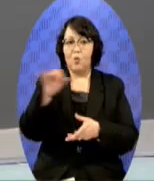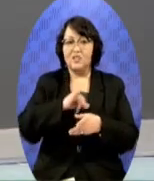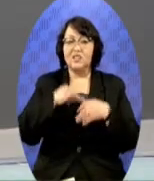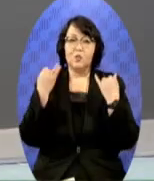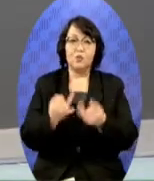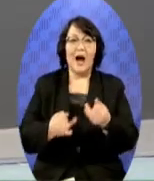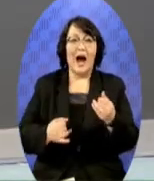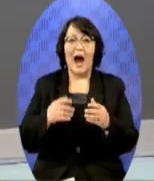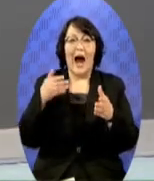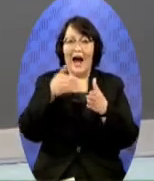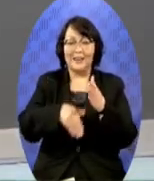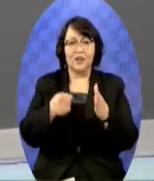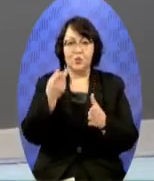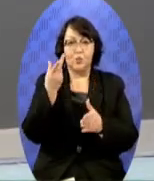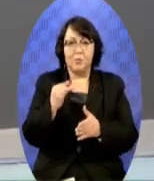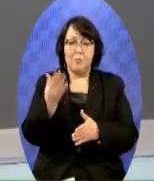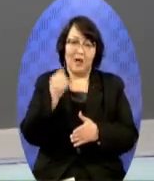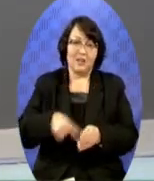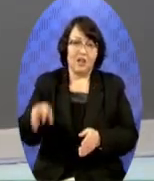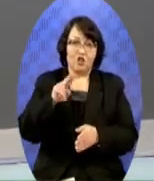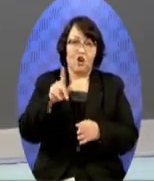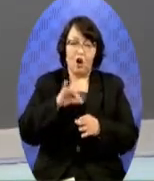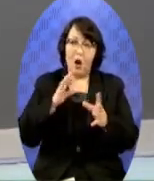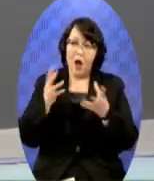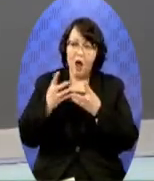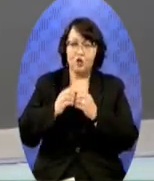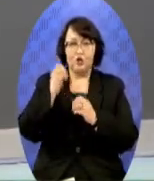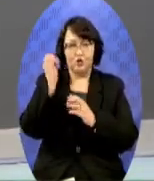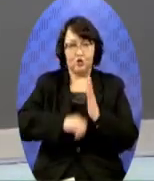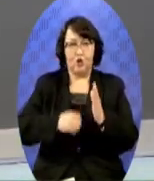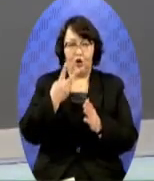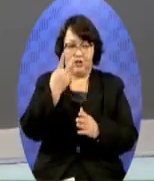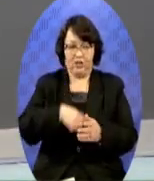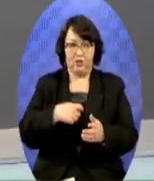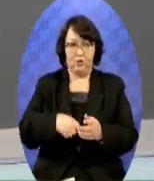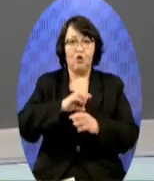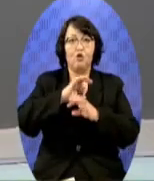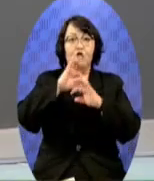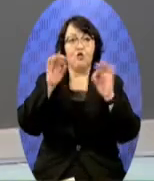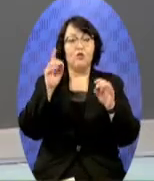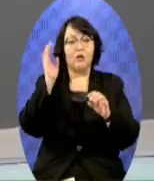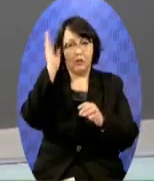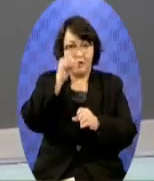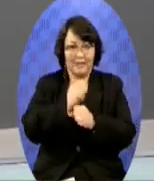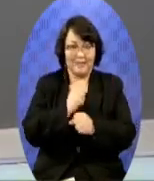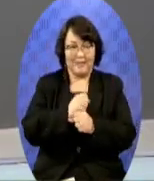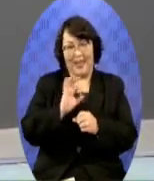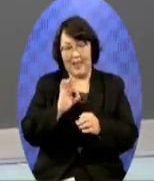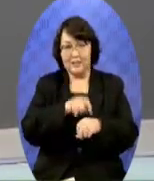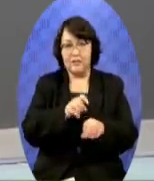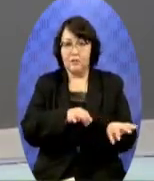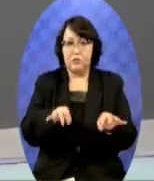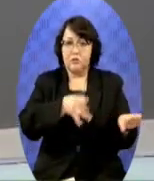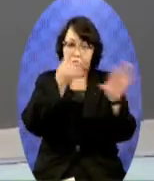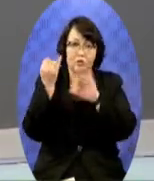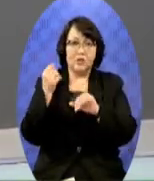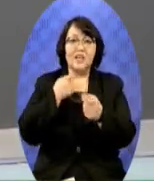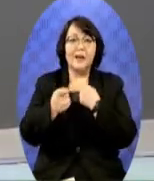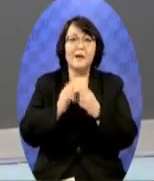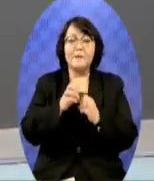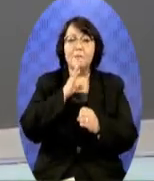дэд хороо энэхүү асуудлыг хэлэлцэх байсан ч хоёр гишүүн нь томилолттой байгаа учраас эрэх 7 хоногт хэлэлцэхээр болж хойшлуулсан байна. Гишүүний бүрэн эрхийг